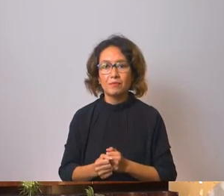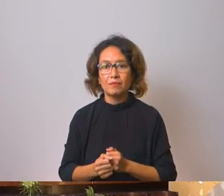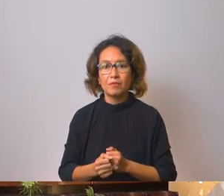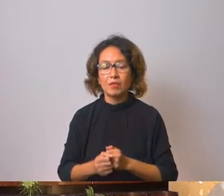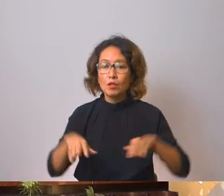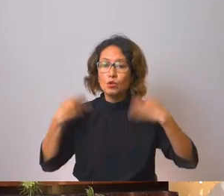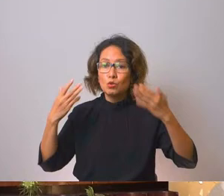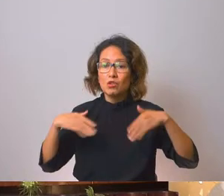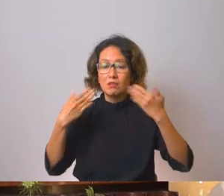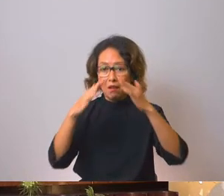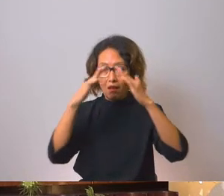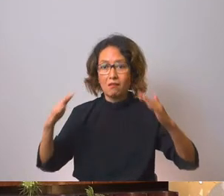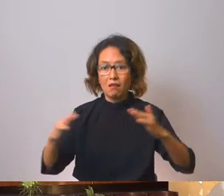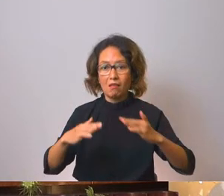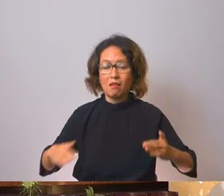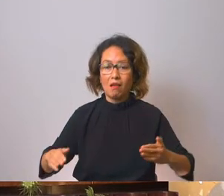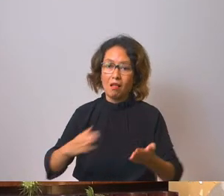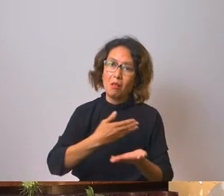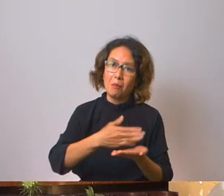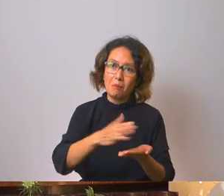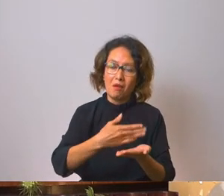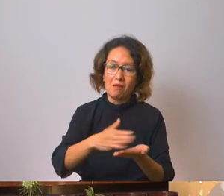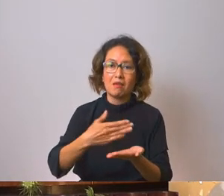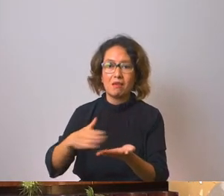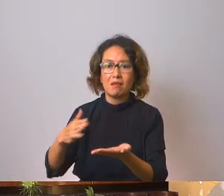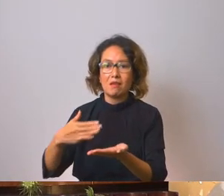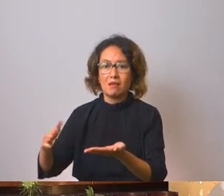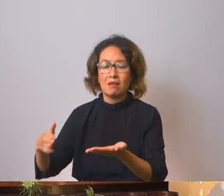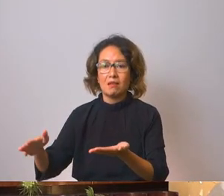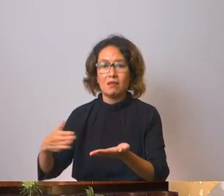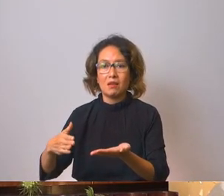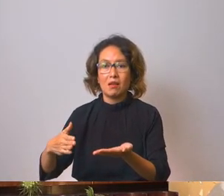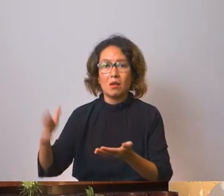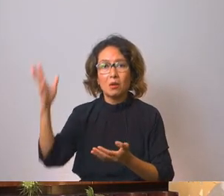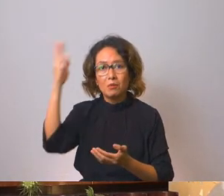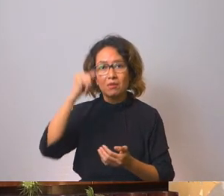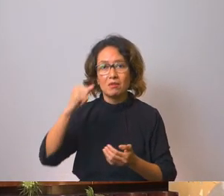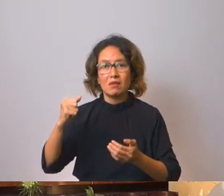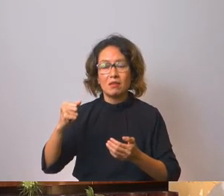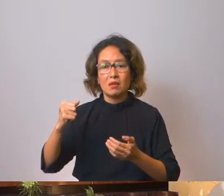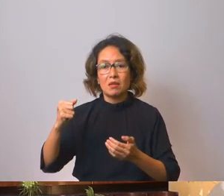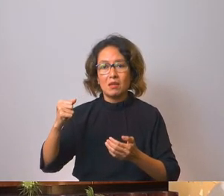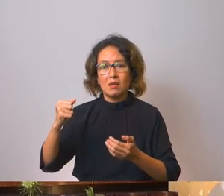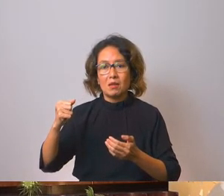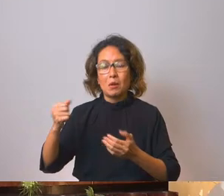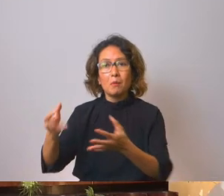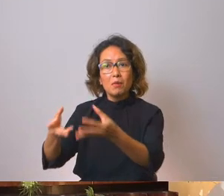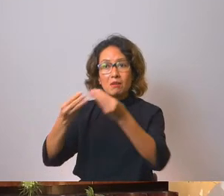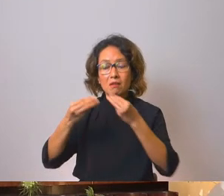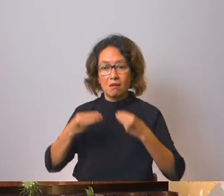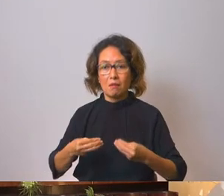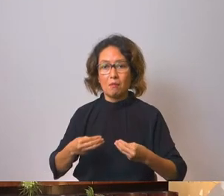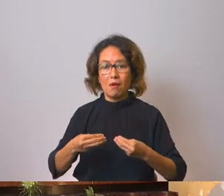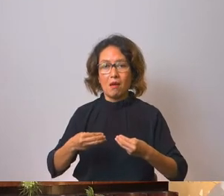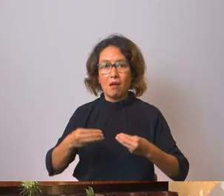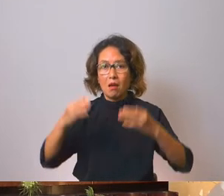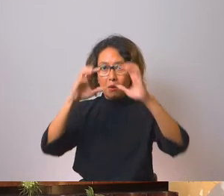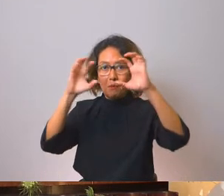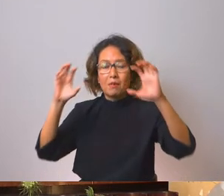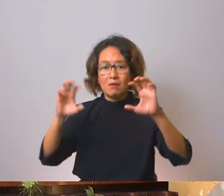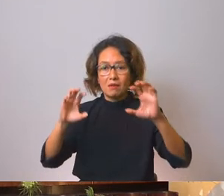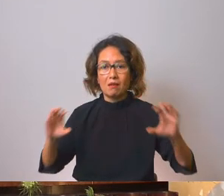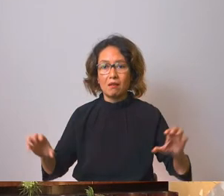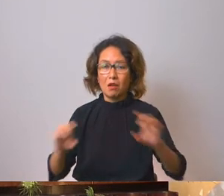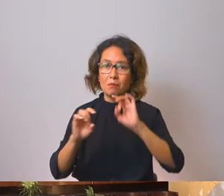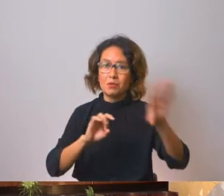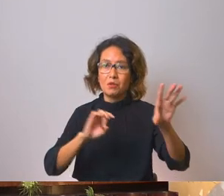membagikan sukacita Natal dengan makin mengerti, makin menerima, dan makin merayakan perbedaan yang timbul karena